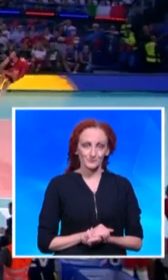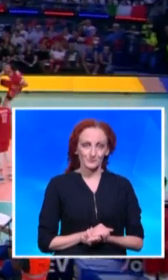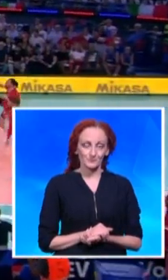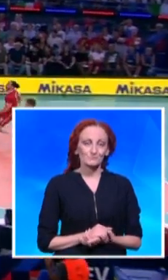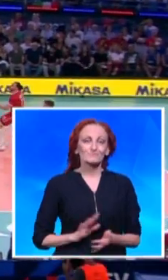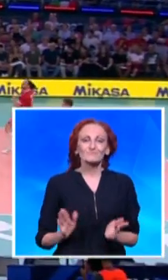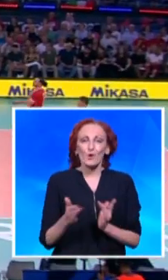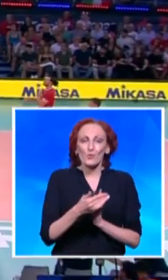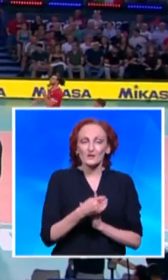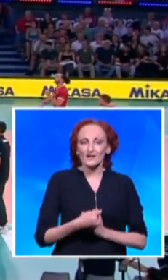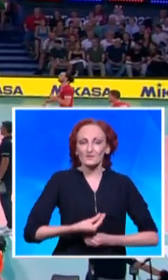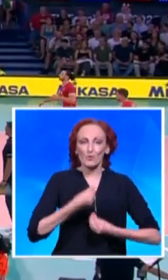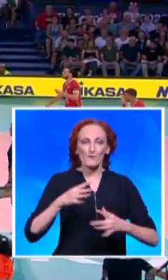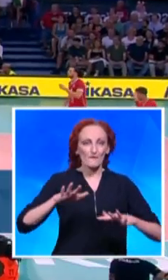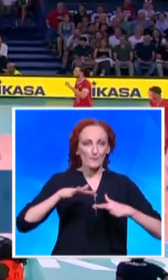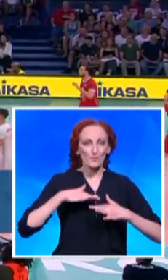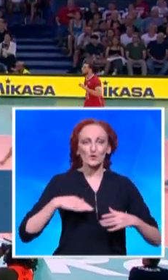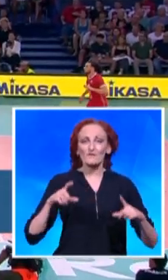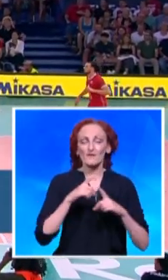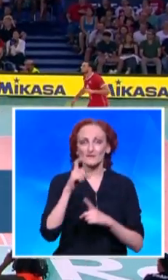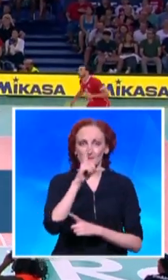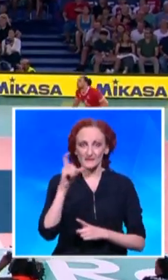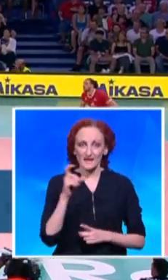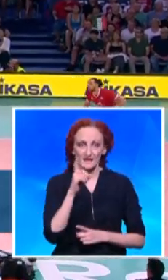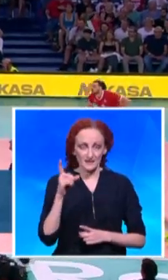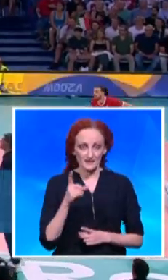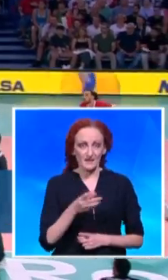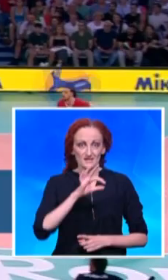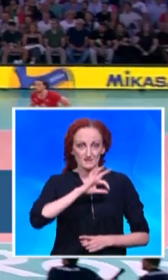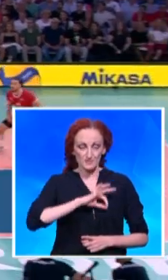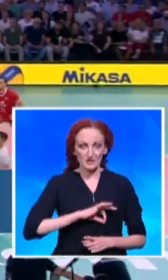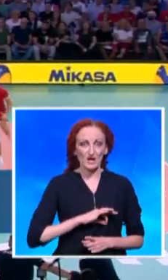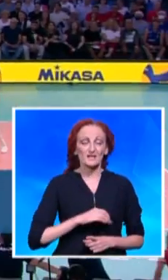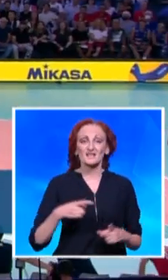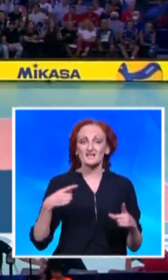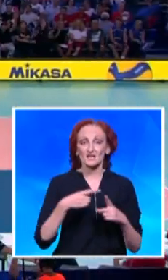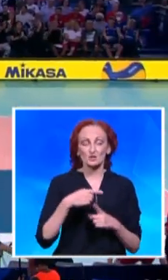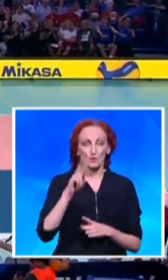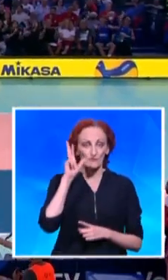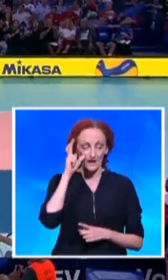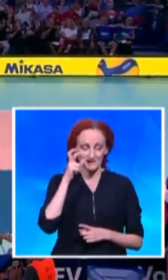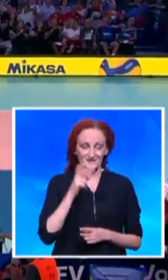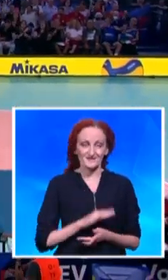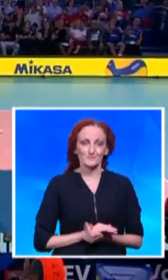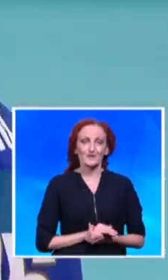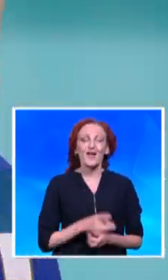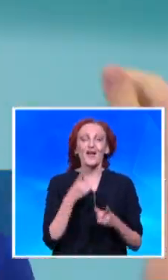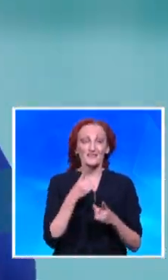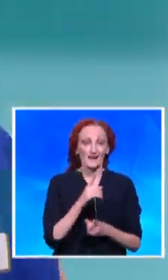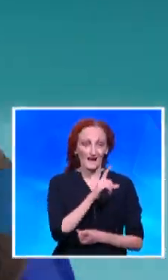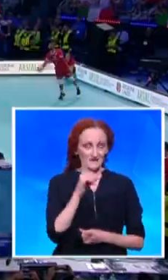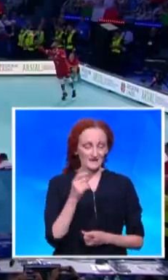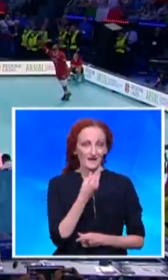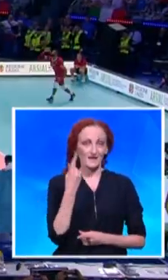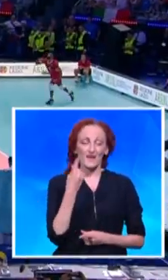Укрилени от невероятната си публика в Рим, италианците разбиха олимпийския шампион Франция с 3-0 гейма в полуфинала. Така Италия е на